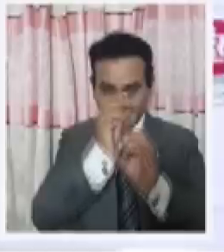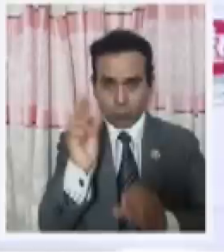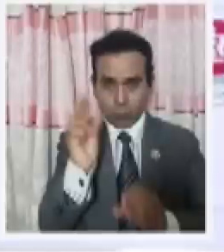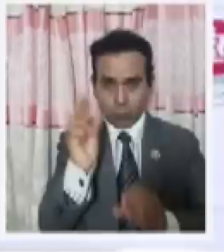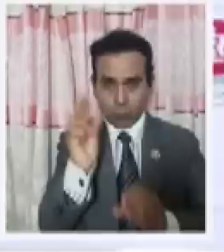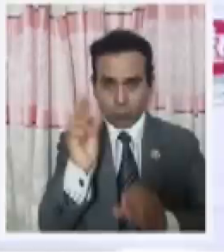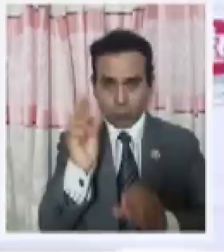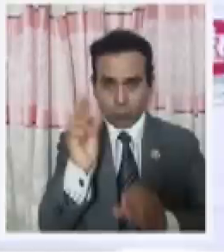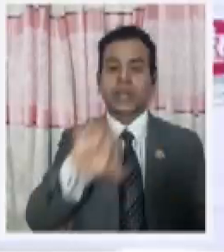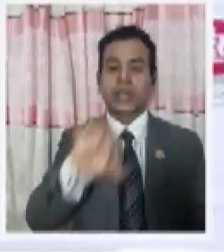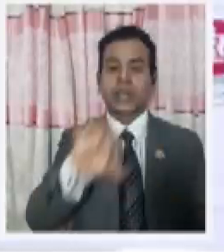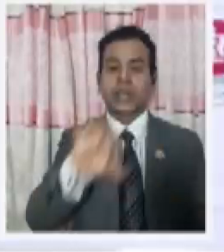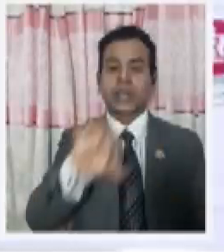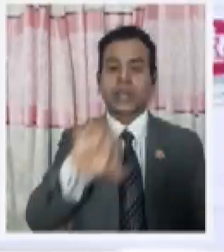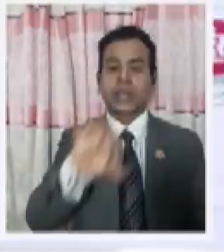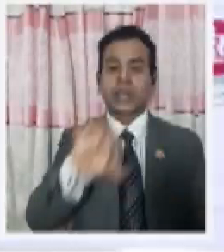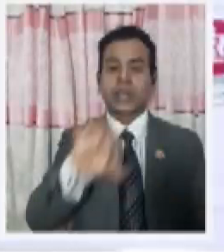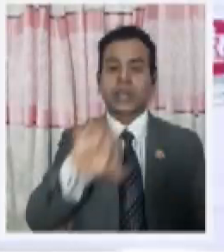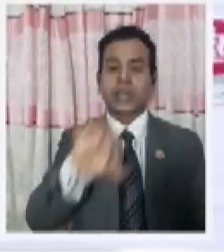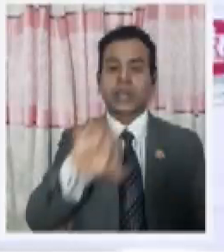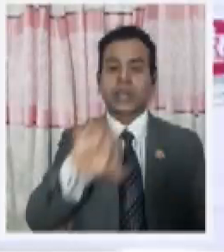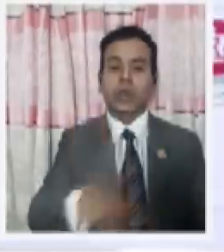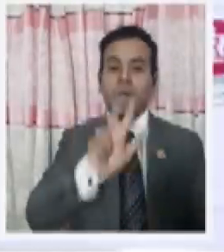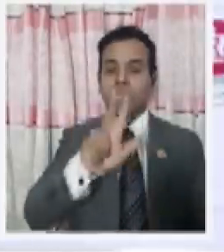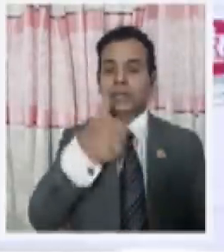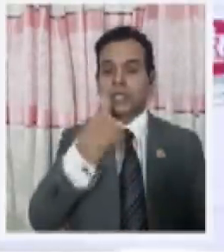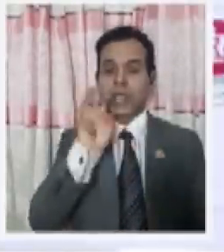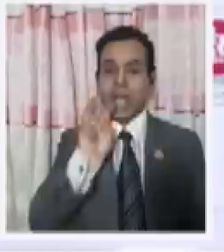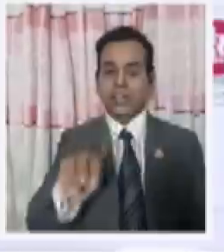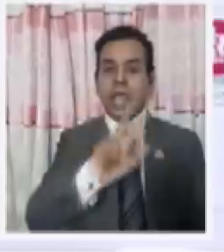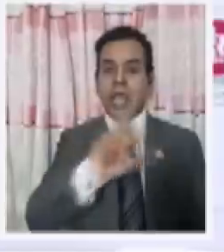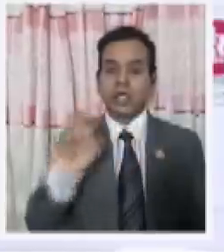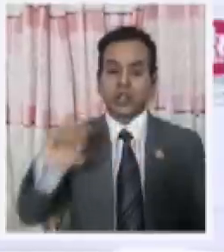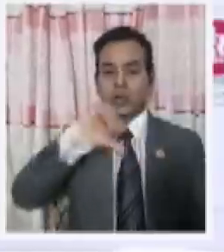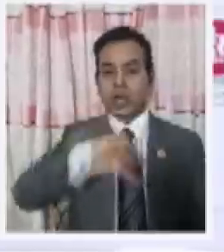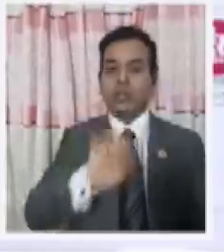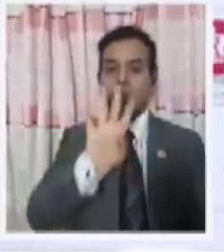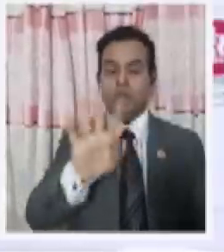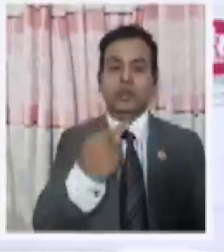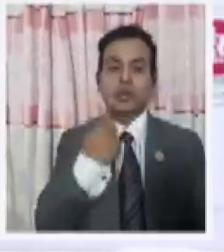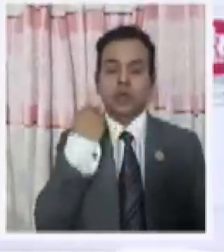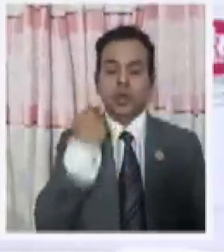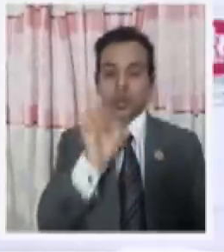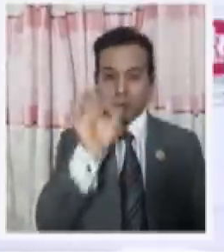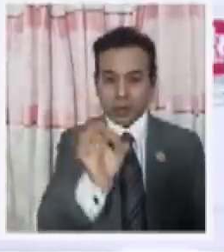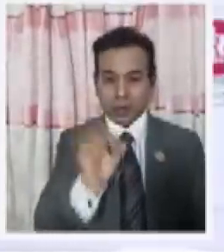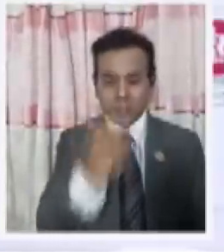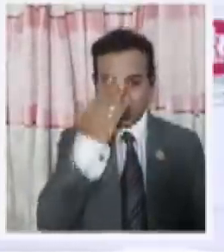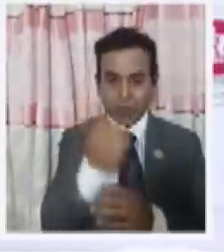24 ঘন্টায় সুস্থ হয়েছেন 4,703 জন এবং এ পর্যন্ত সুস্থ 98,317 জন। শনাক্ত বিবেচনায় সুস্থতার